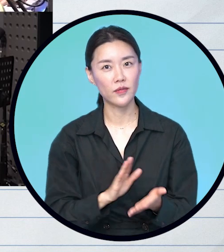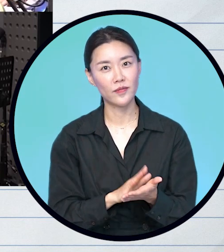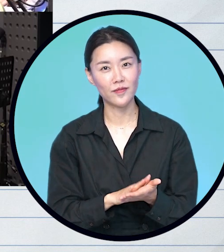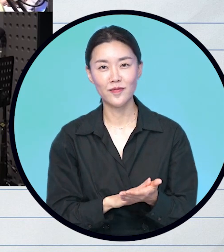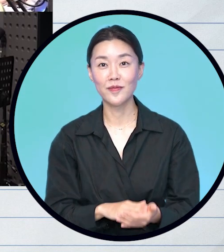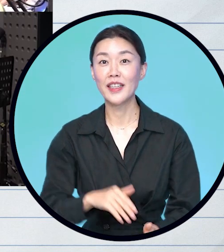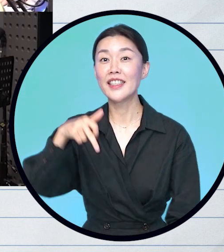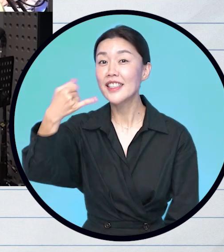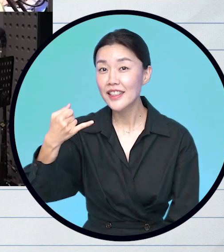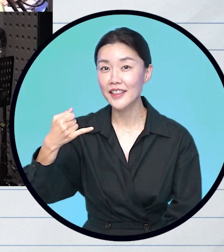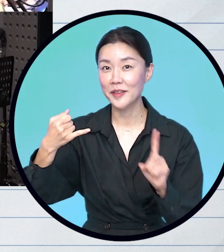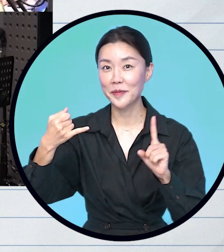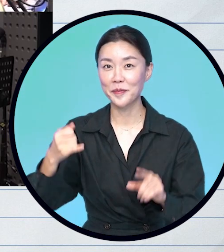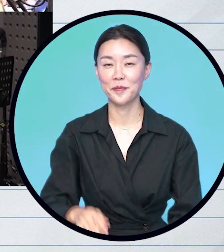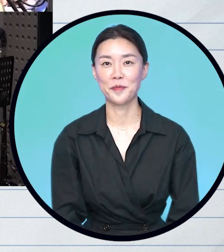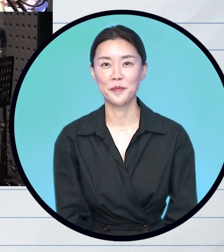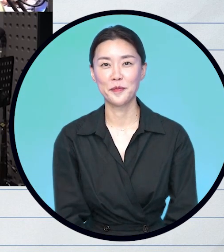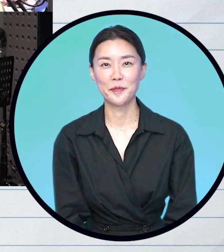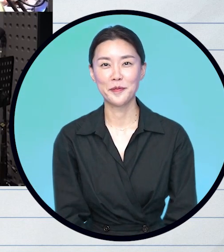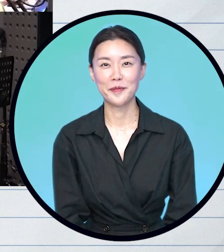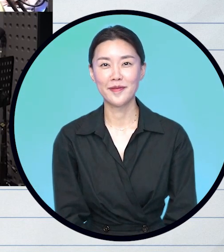수빈 씨 마지막 크.